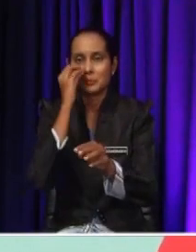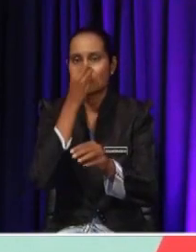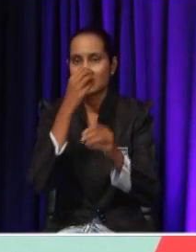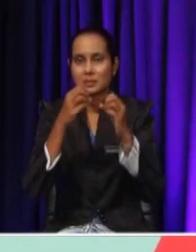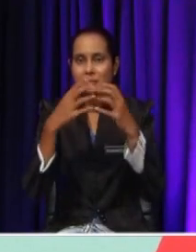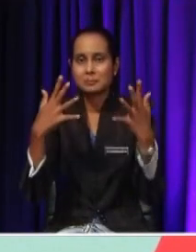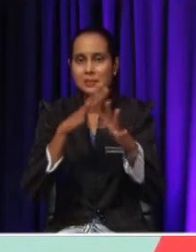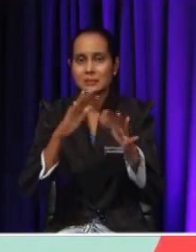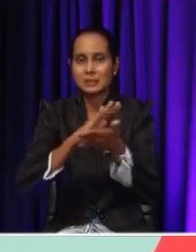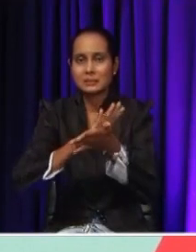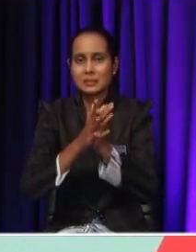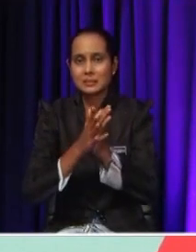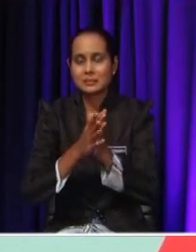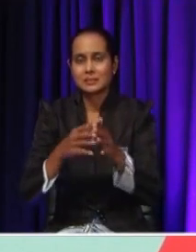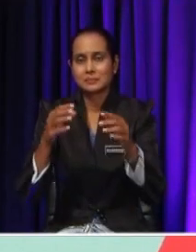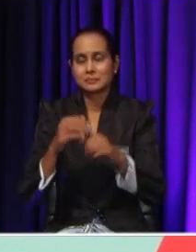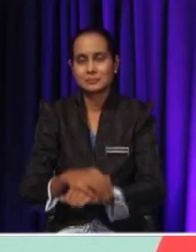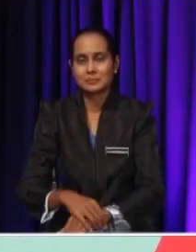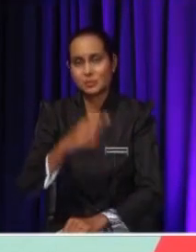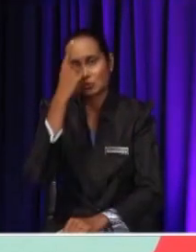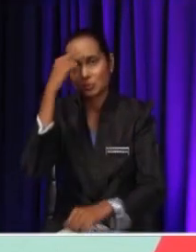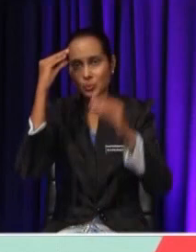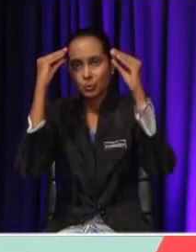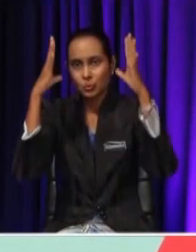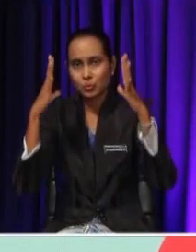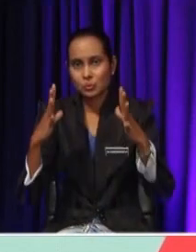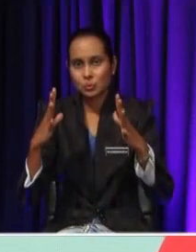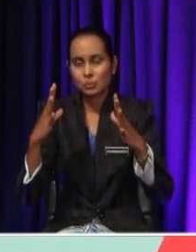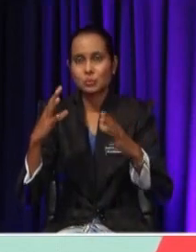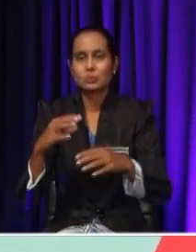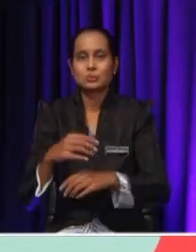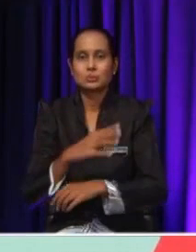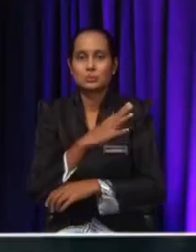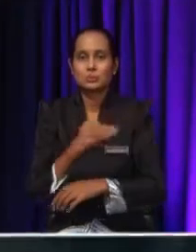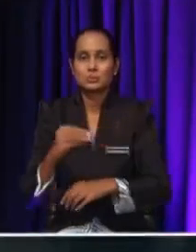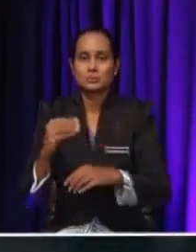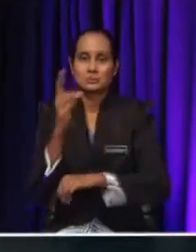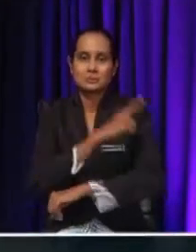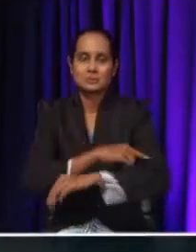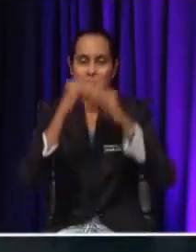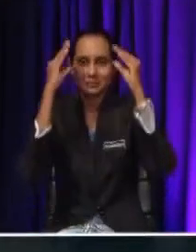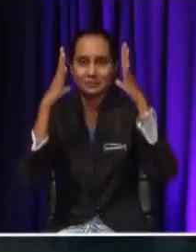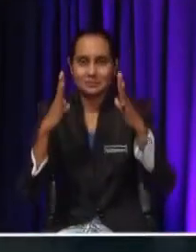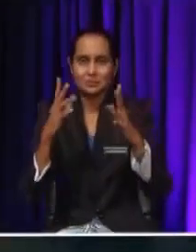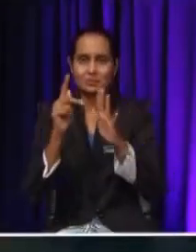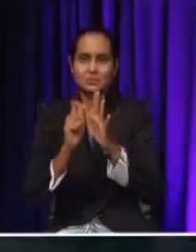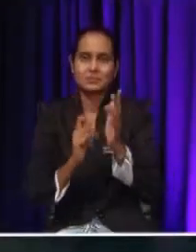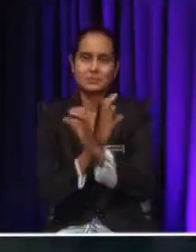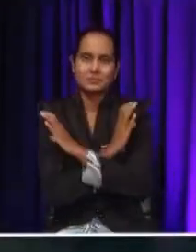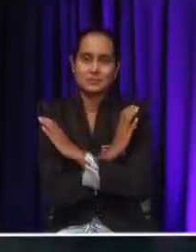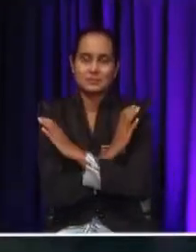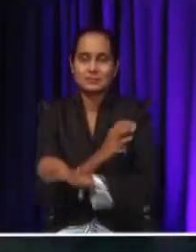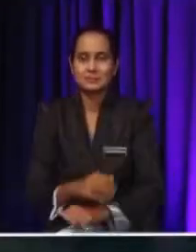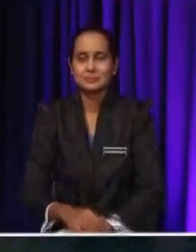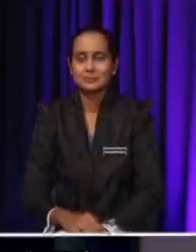dikasih kepada Hari Guru dan guruku tercinta sama Hari Guru baik jadi